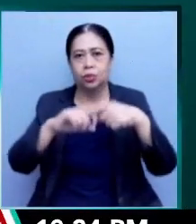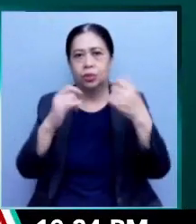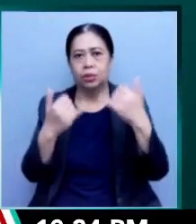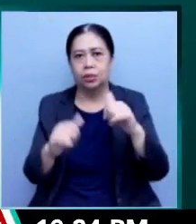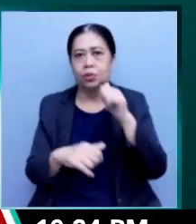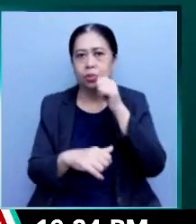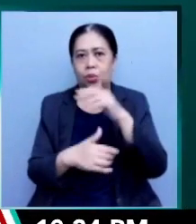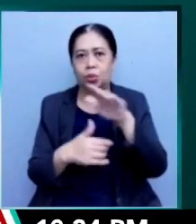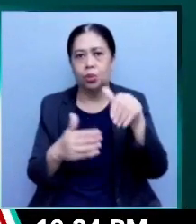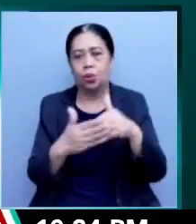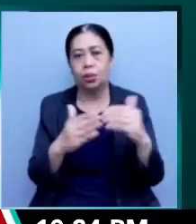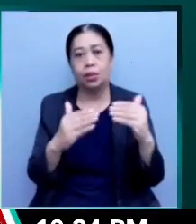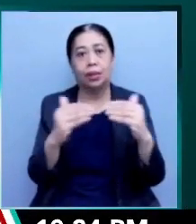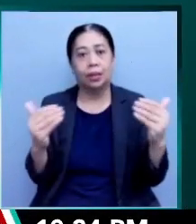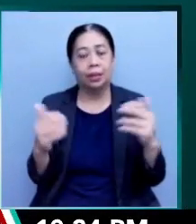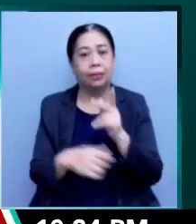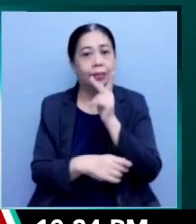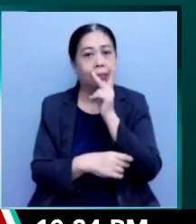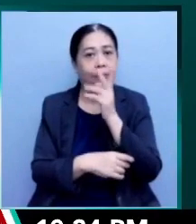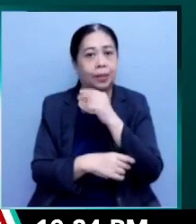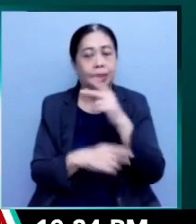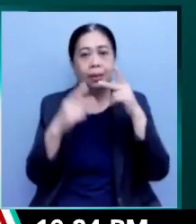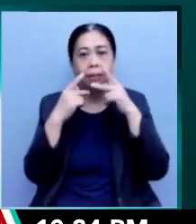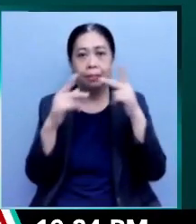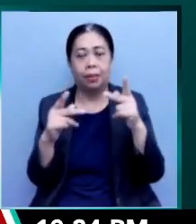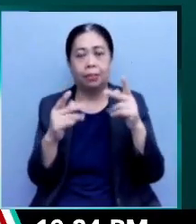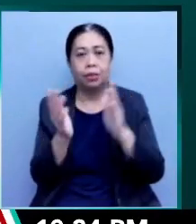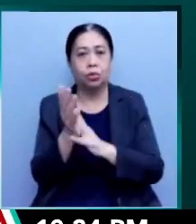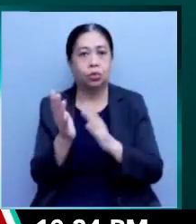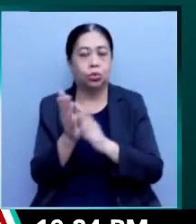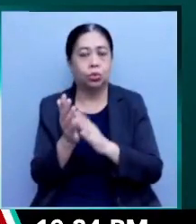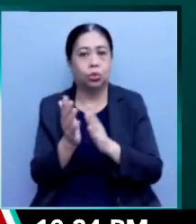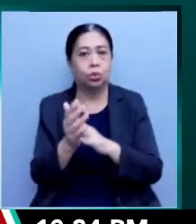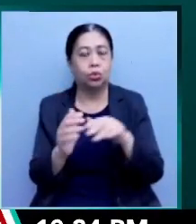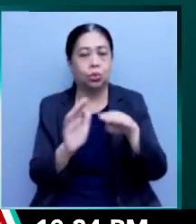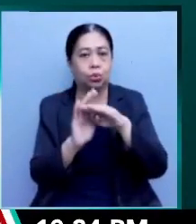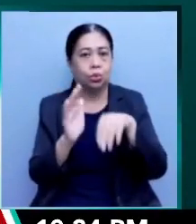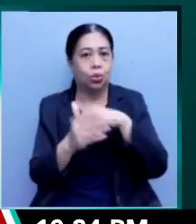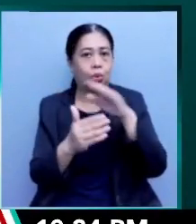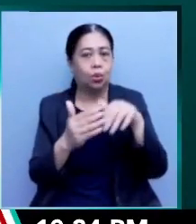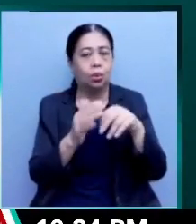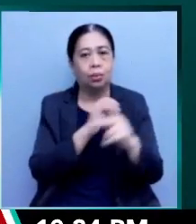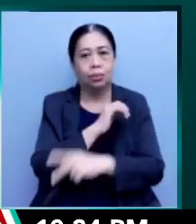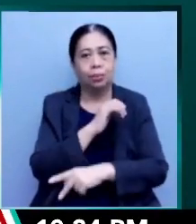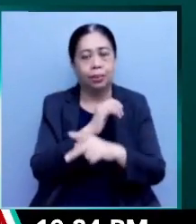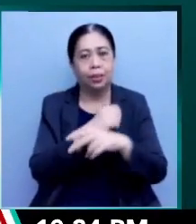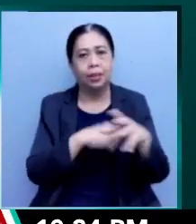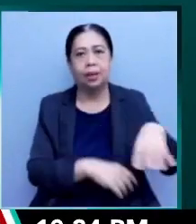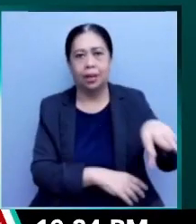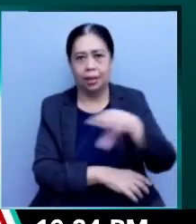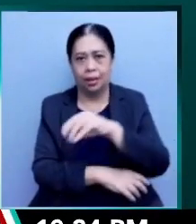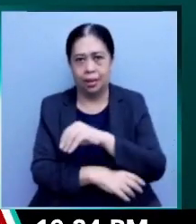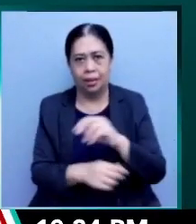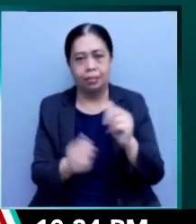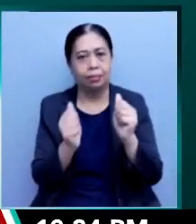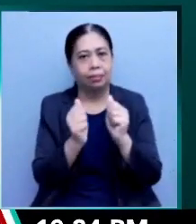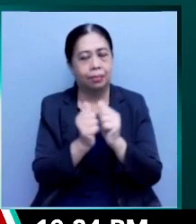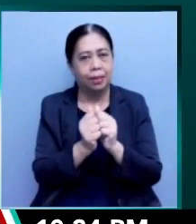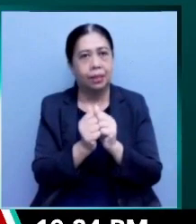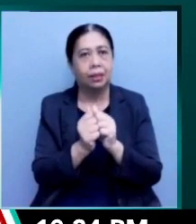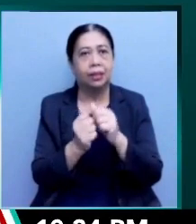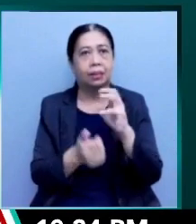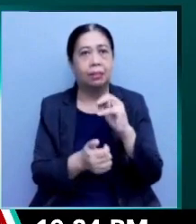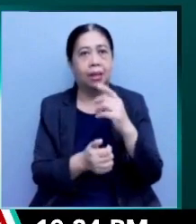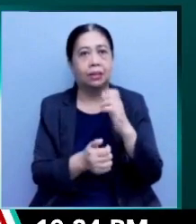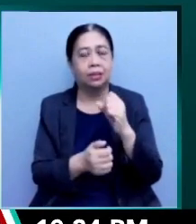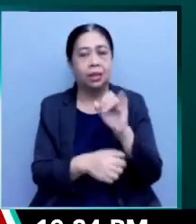ng antas sa pribado at pampublikong paaralan sa buong probinsya ng Cagayan. Pati sa Magsingal sa Ilocos Sur.